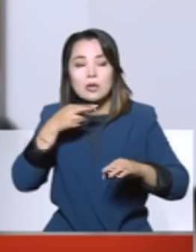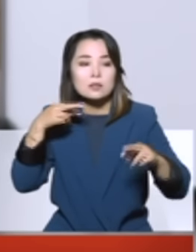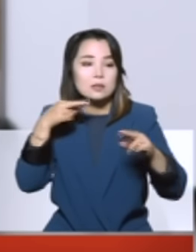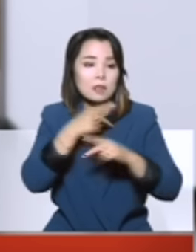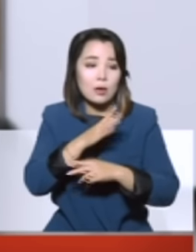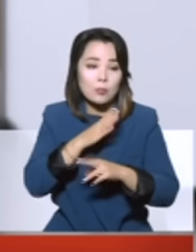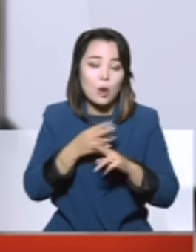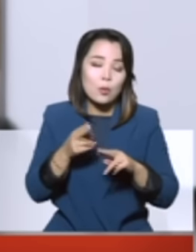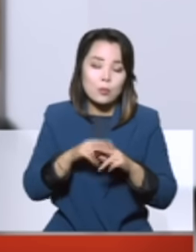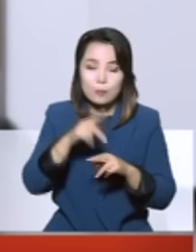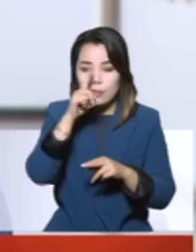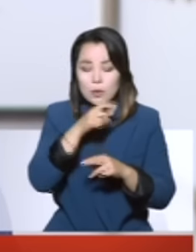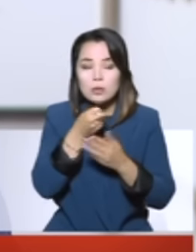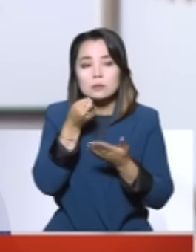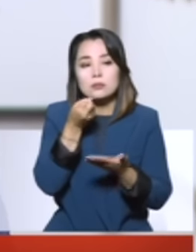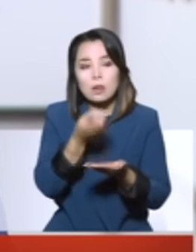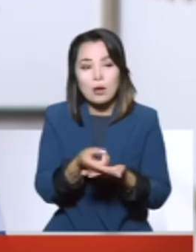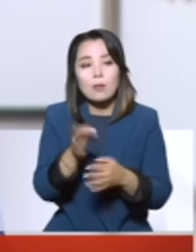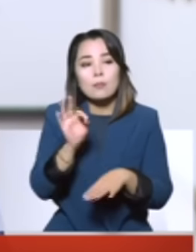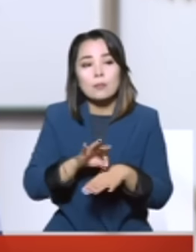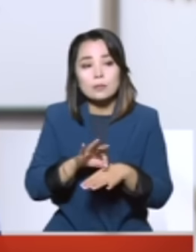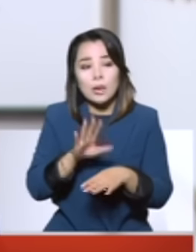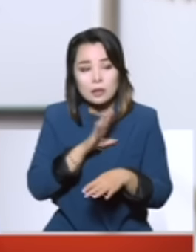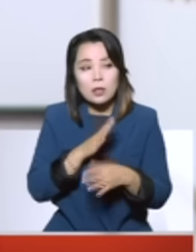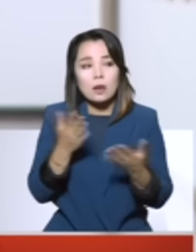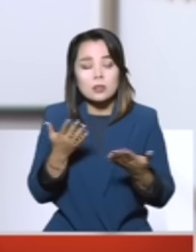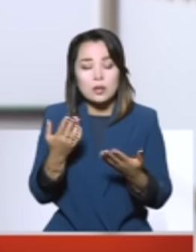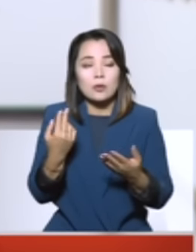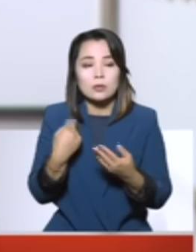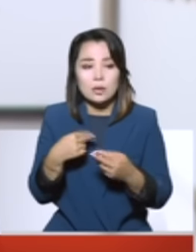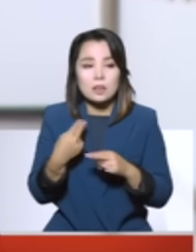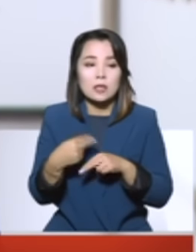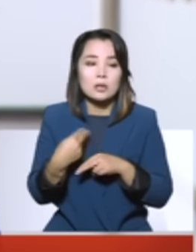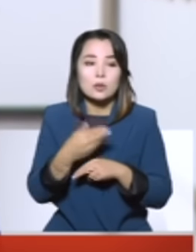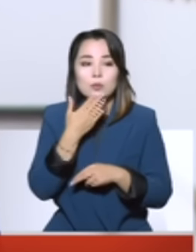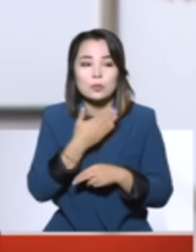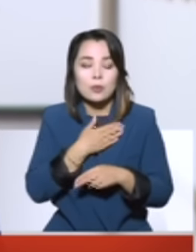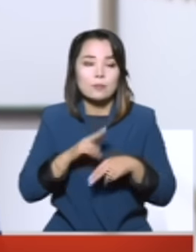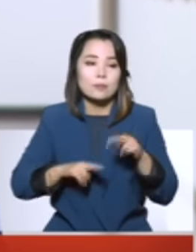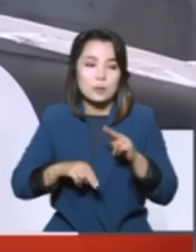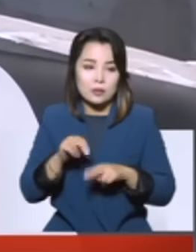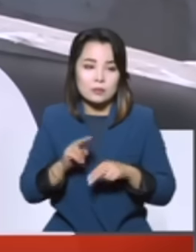бар. Содан бір ай бойы төсек тартып жатып қалдым. Қалай болса да, бұл саланы жаным сүйеді.